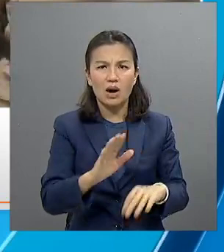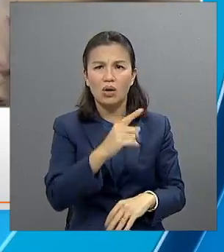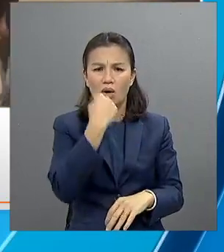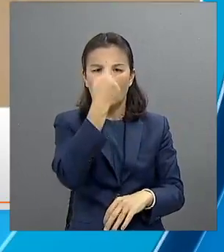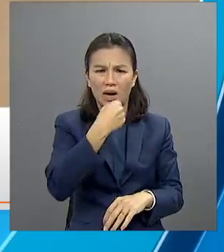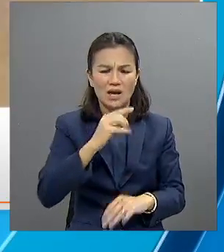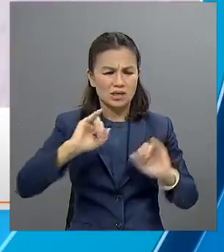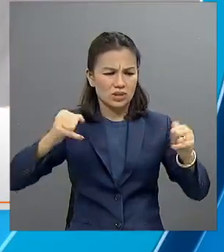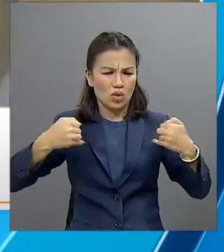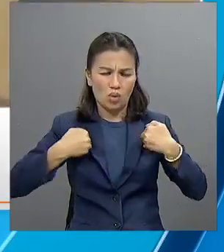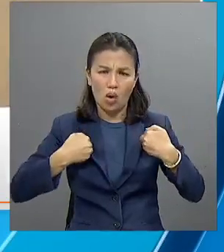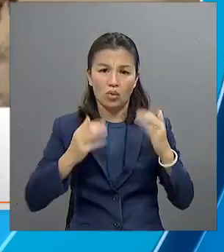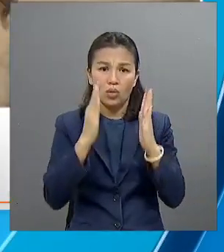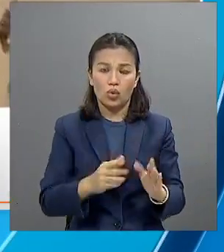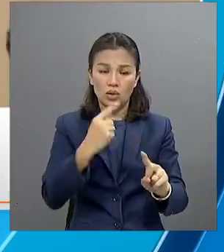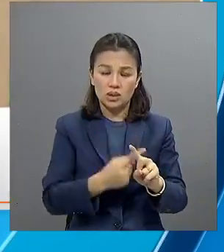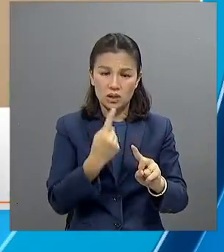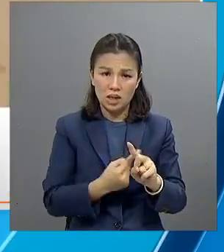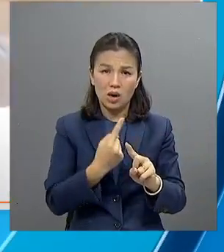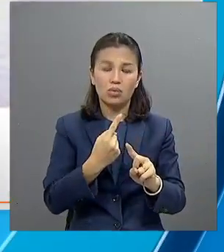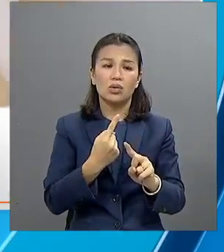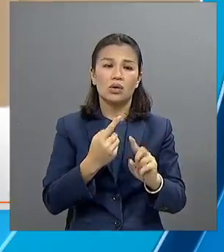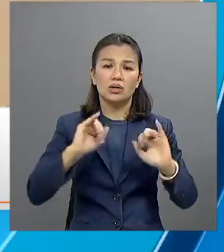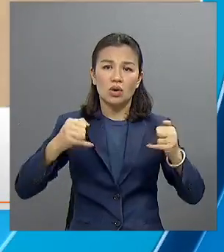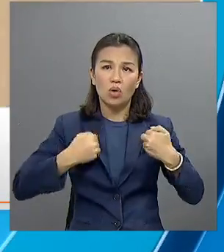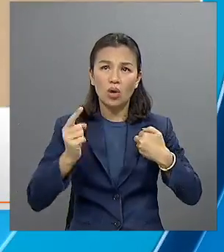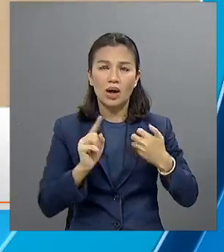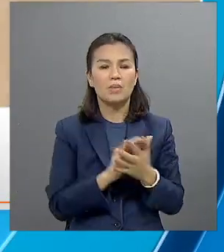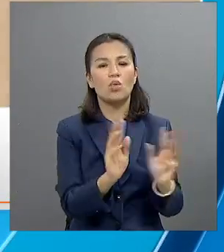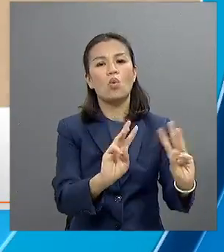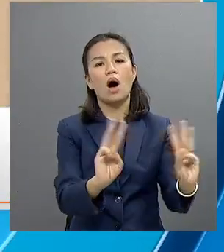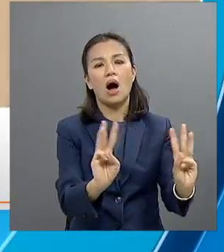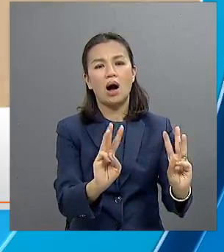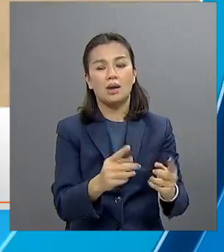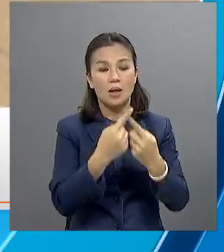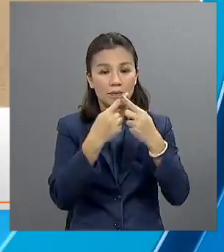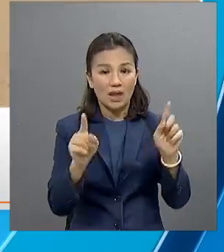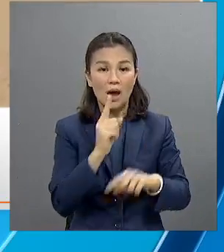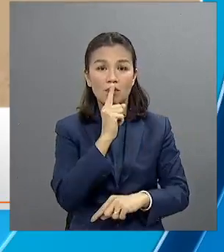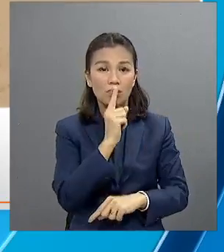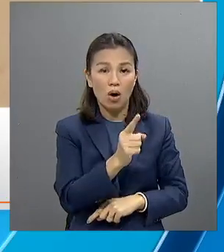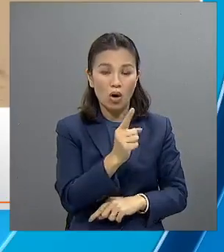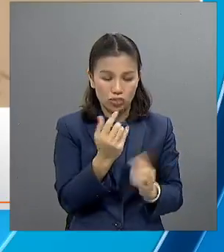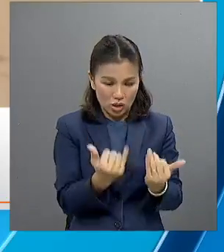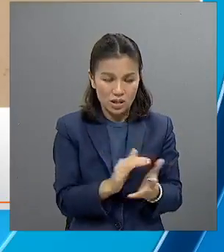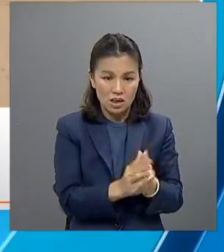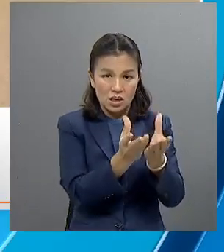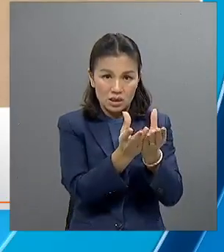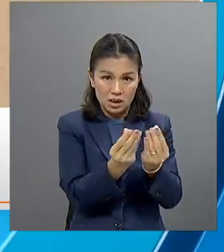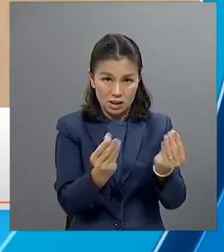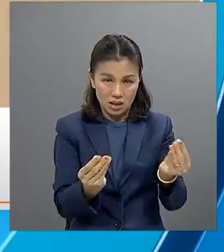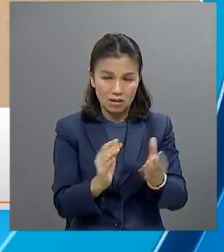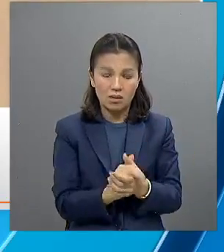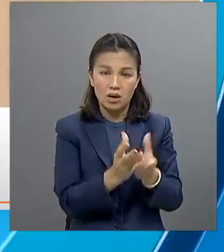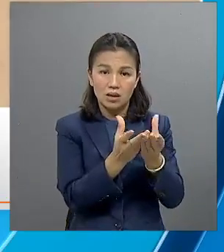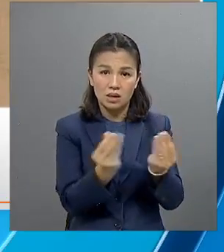ช่าไม่มีชื่ออะไรเพียงแต่ว่าเป็นผังว่างๆแต่เราต้องบอกก่อนนะว่าที่ราชพัสดุอย่างที่ผมนำเรียนว่าต้องพิจารณา